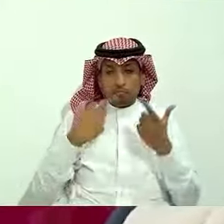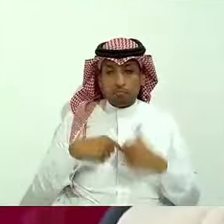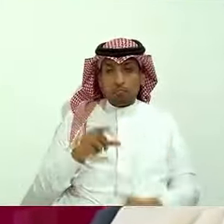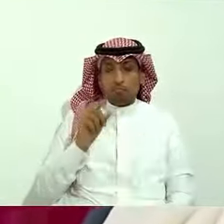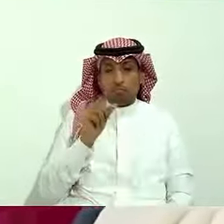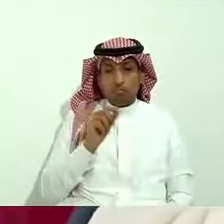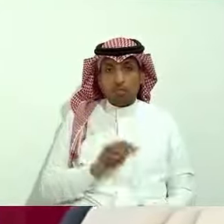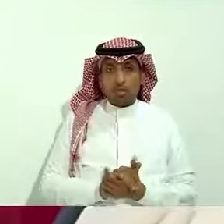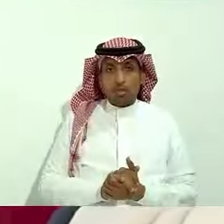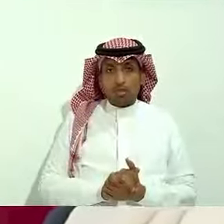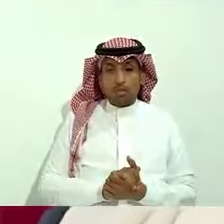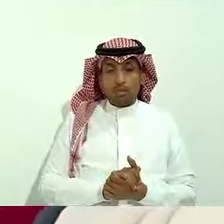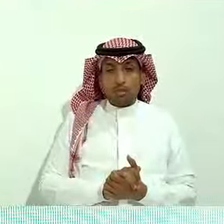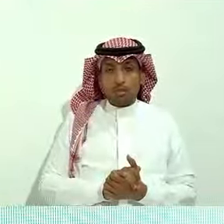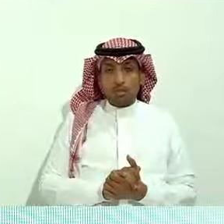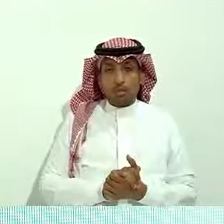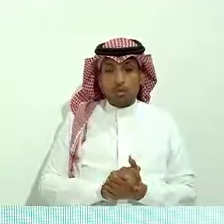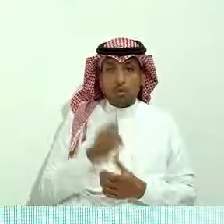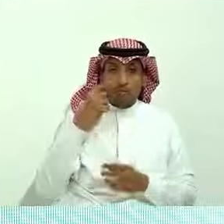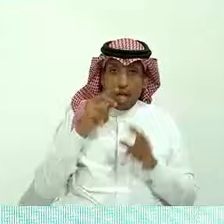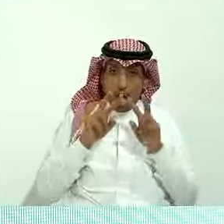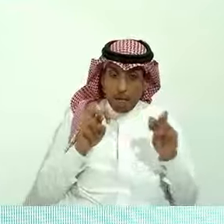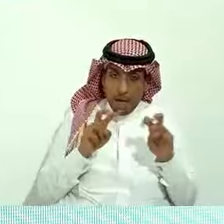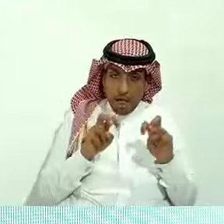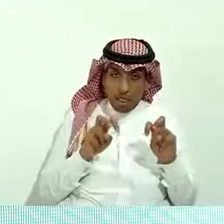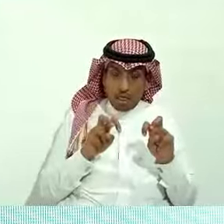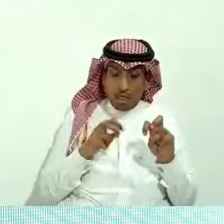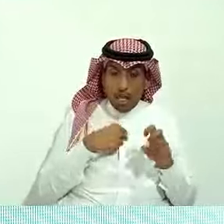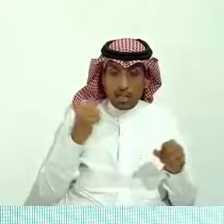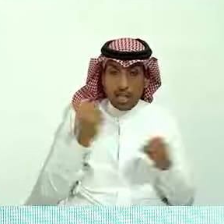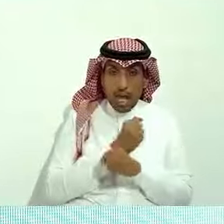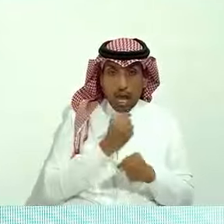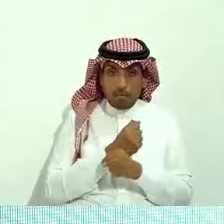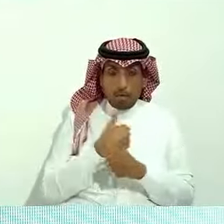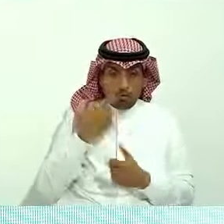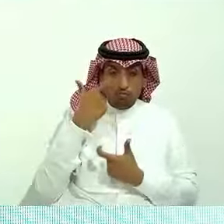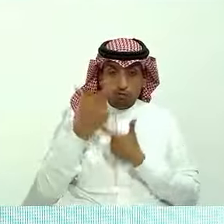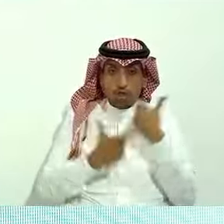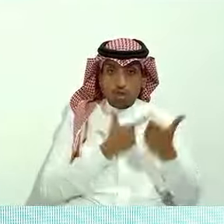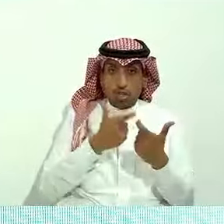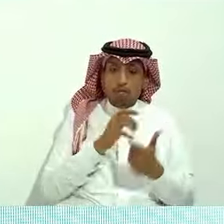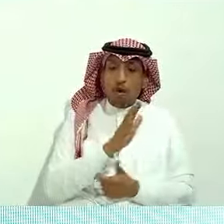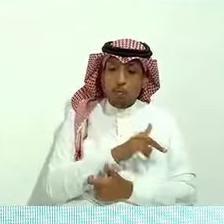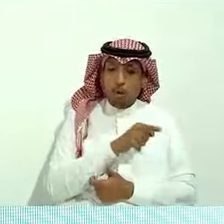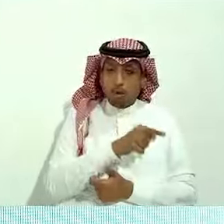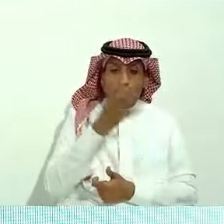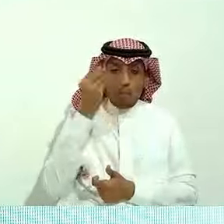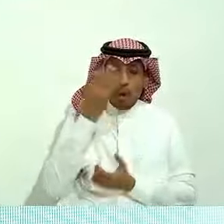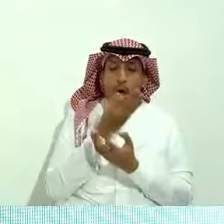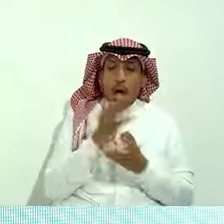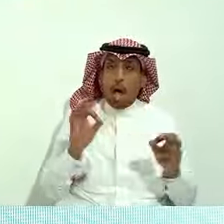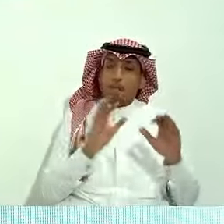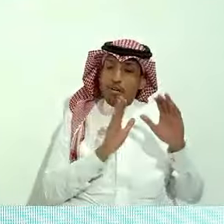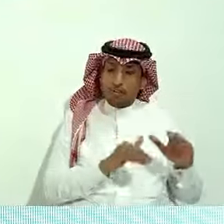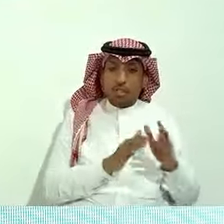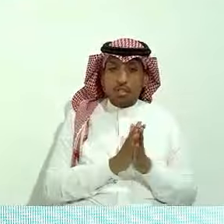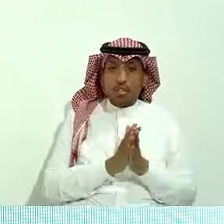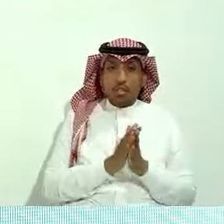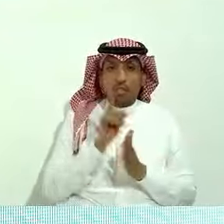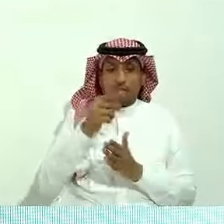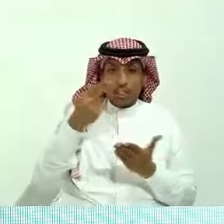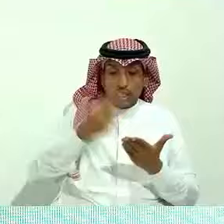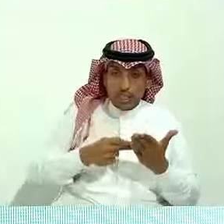ليلى. وفي الأبحاث اللي سويتها وأشرفت عليها موجودة هذه المعلومات بالتفصيل، سواء